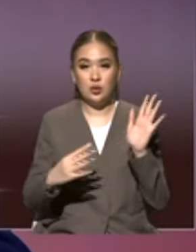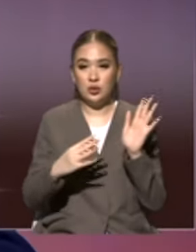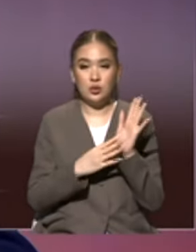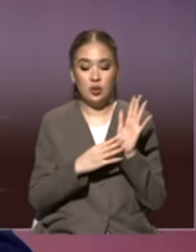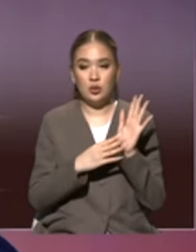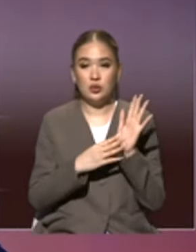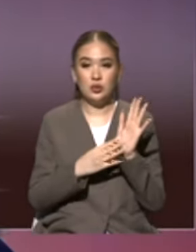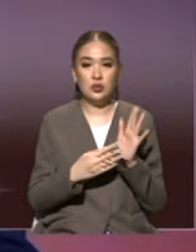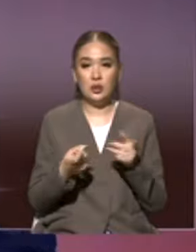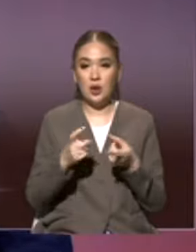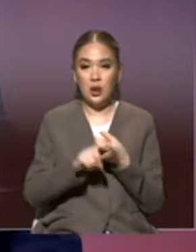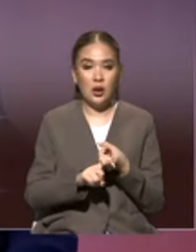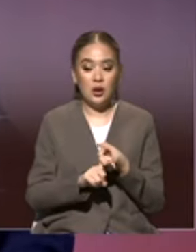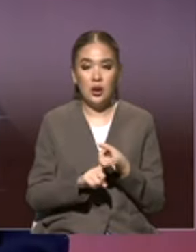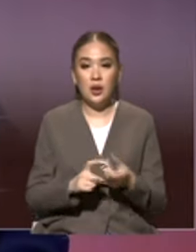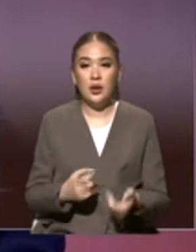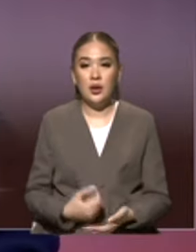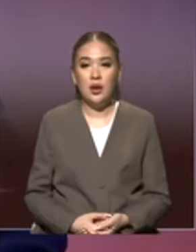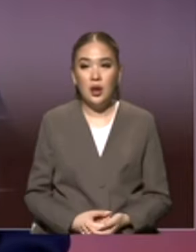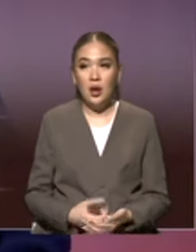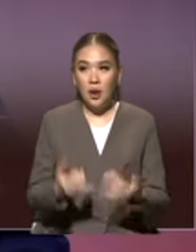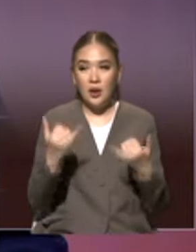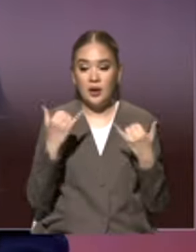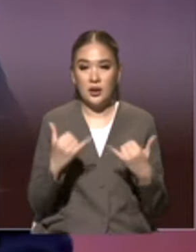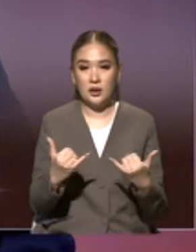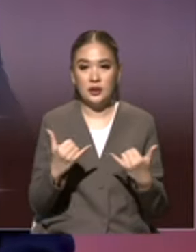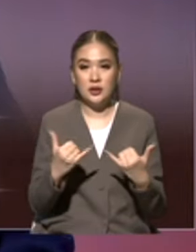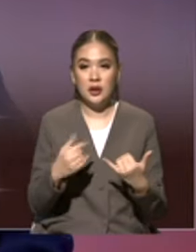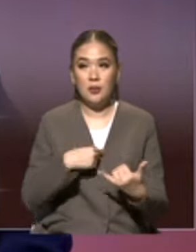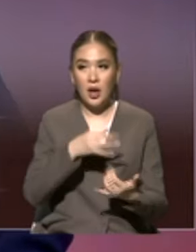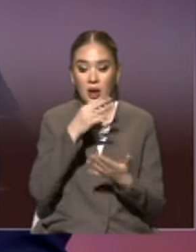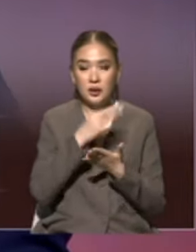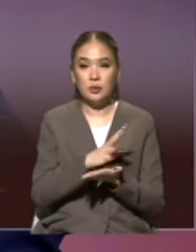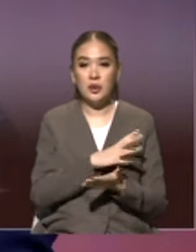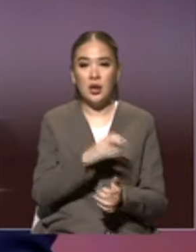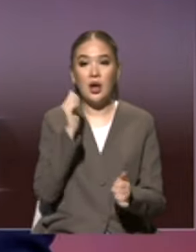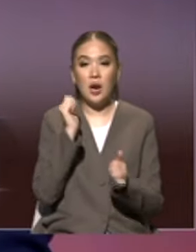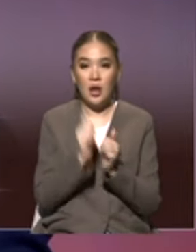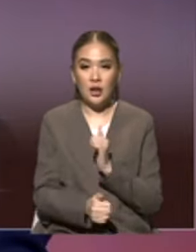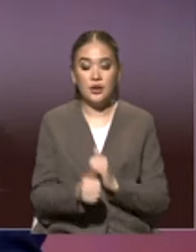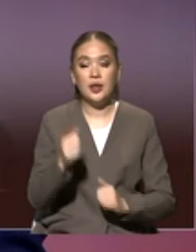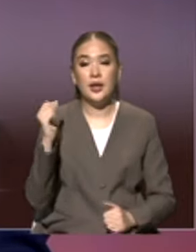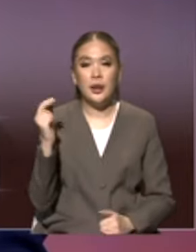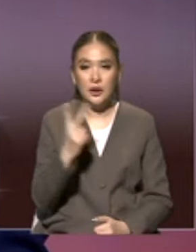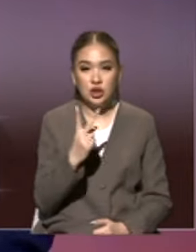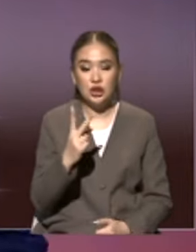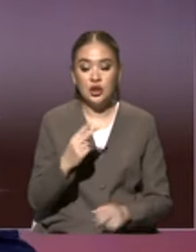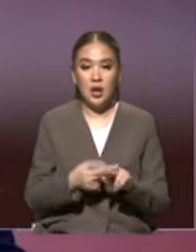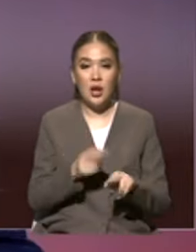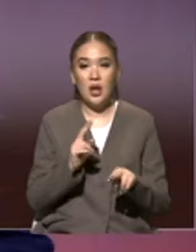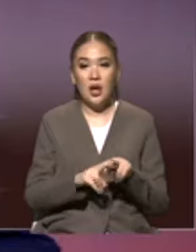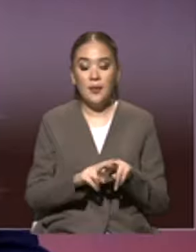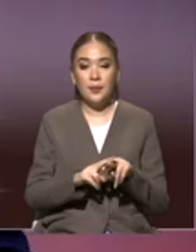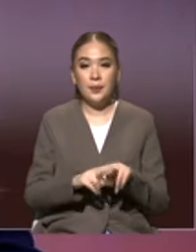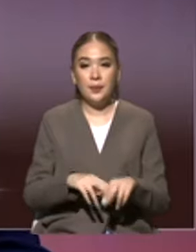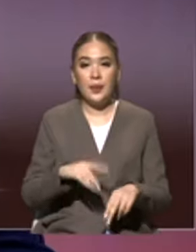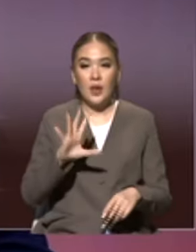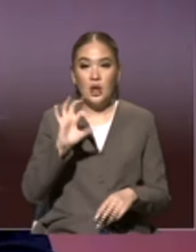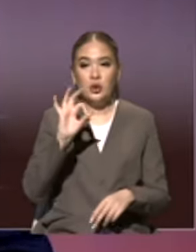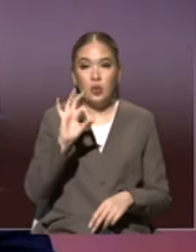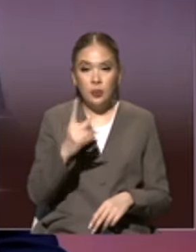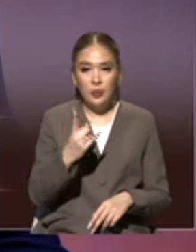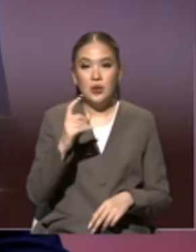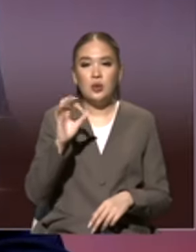алуға қалай сақтандырылған? Егер де ол жаңа мен сізге айттым ғой, әр екінші жаңағы тендерді ұтып алғансаңыз сізден 0,1